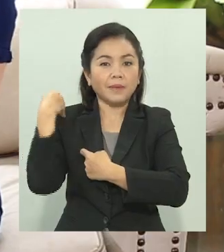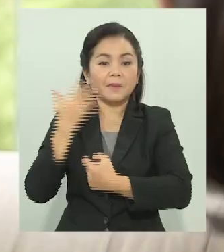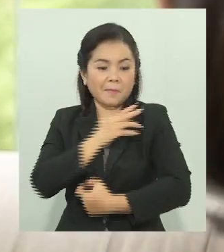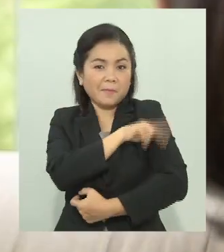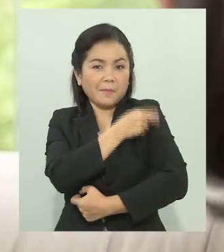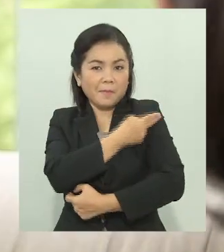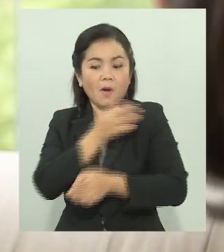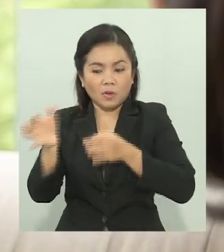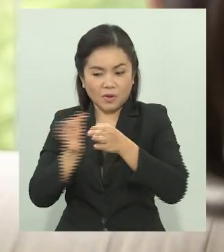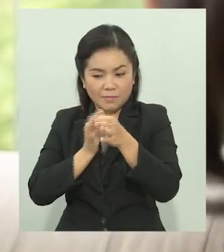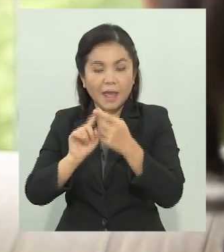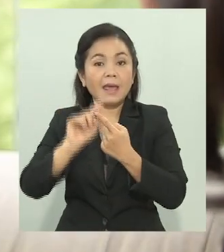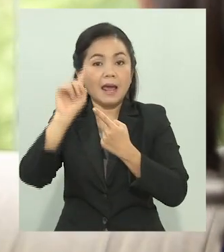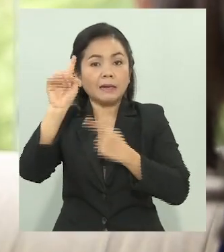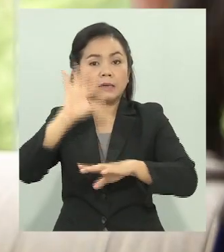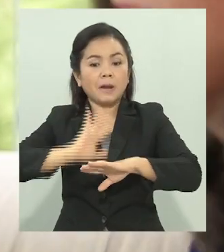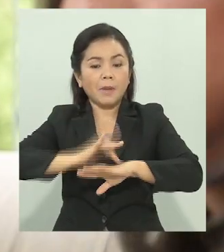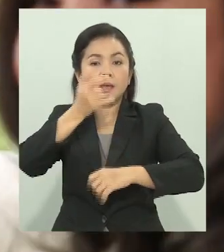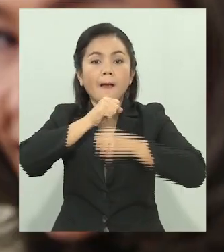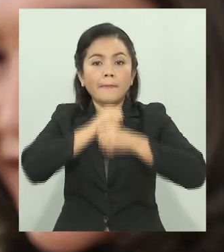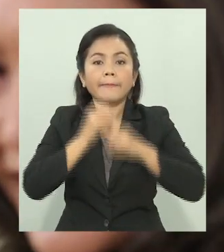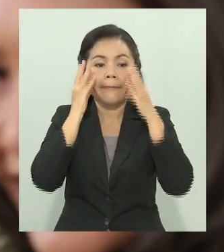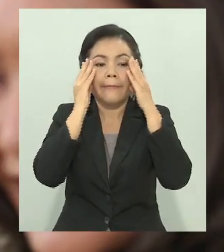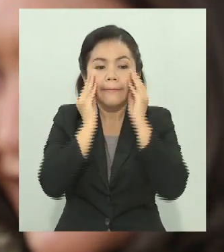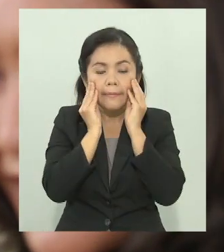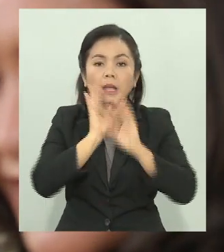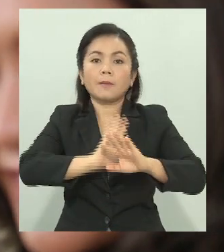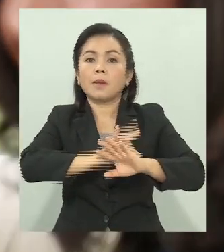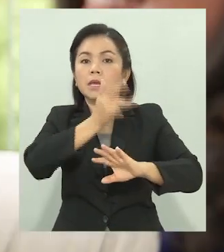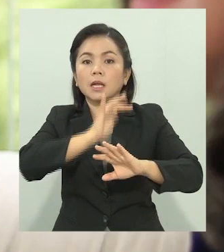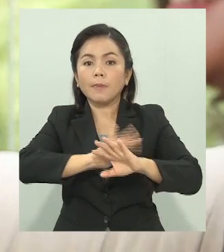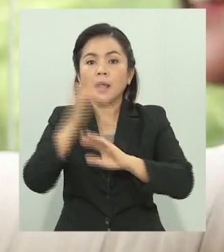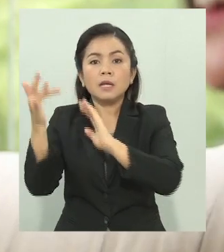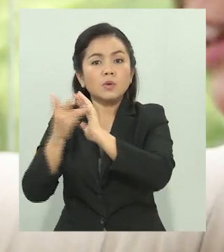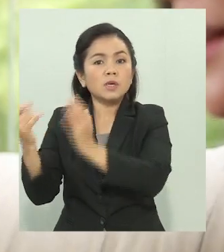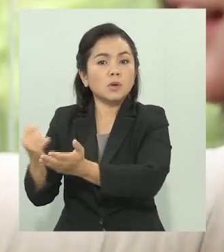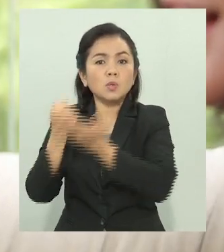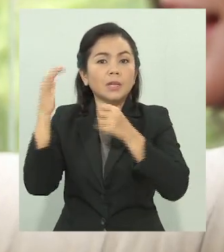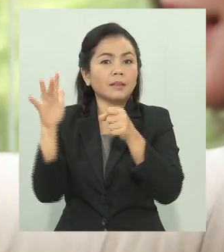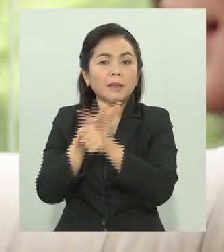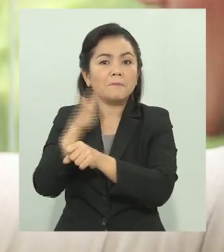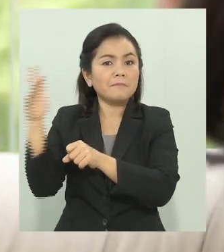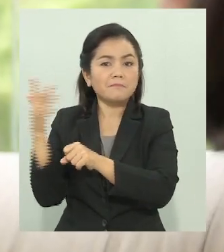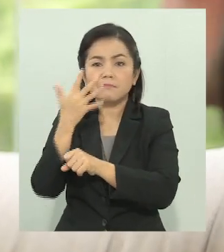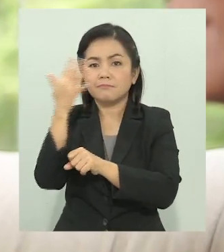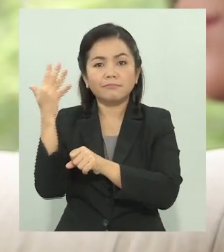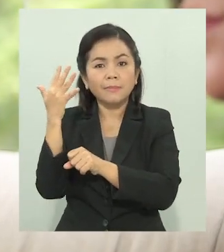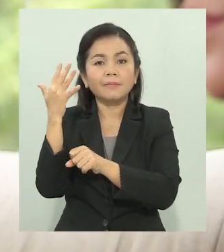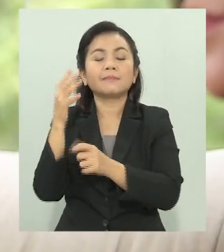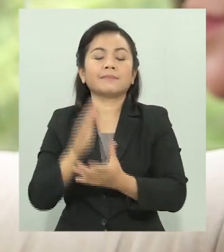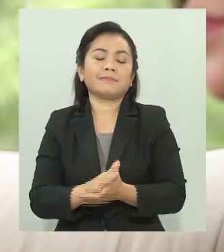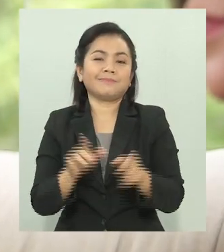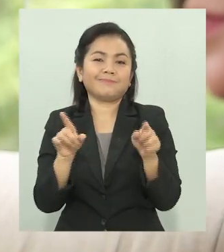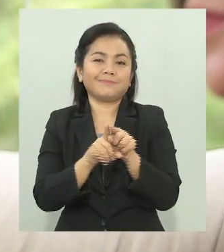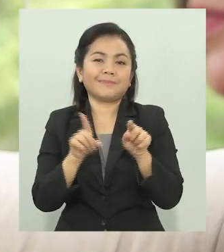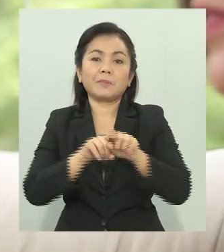อันที่หนึ่งต้องเข้าใจว่าเราไม่สามารถหยุดความแก่ได้เทคโนโลยีปัจจุบันยังไม่สามารถหยุดความแก่ได้นะครับเพราะฉะนั้นถ้า